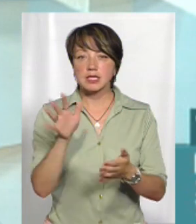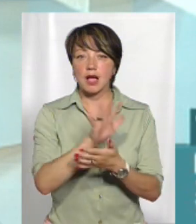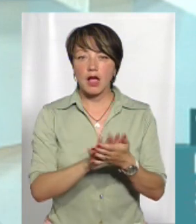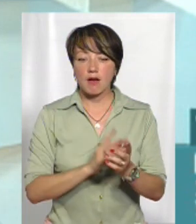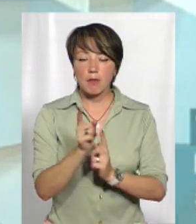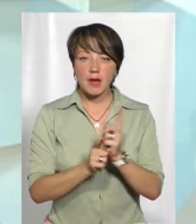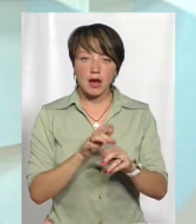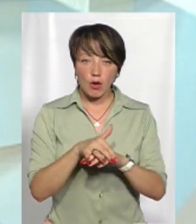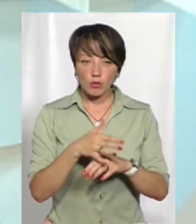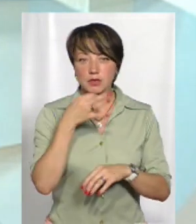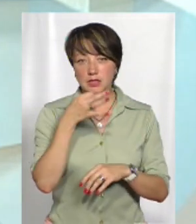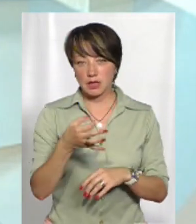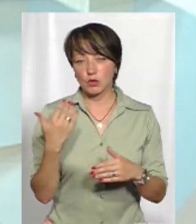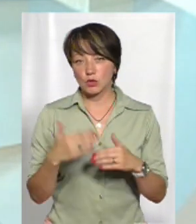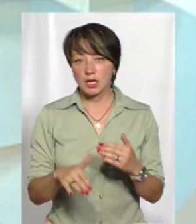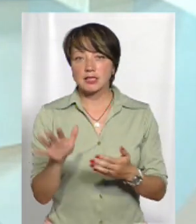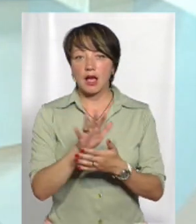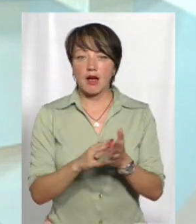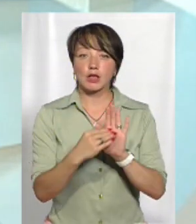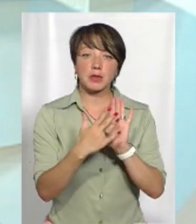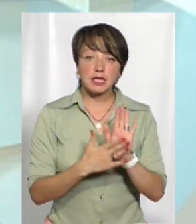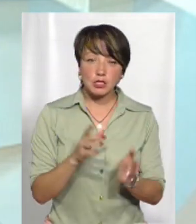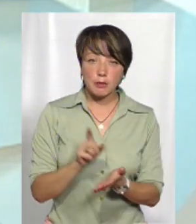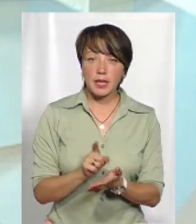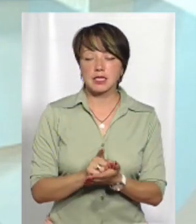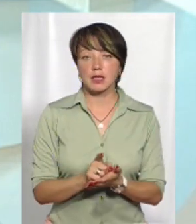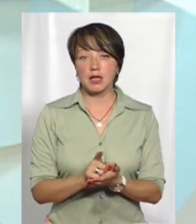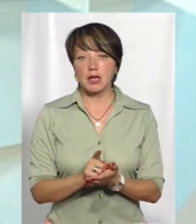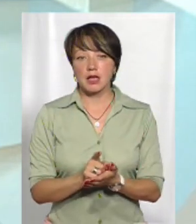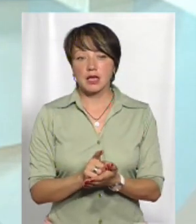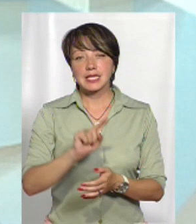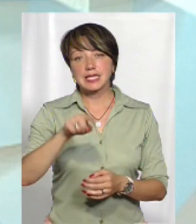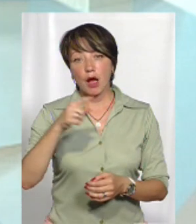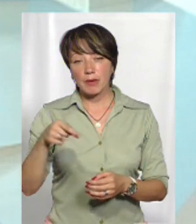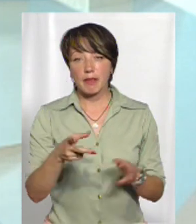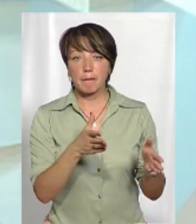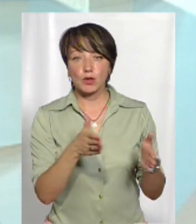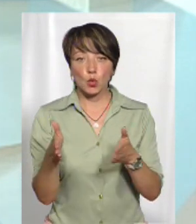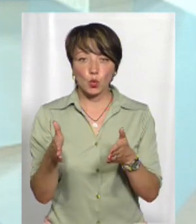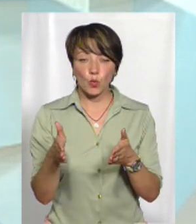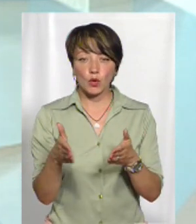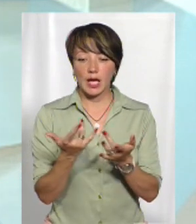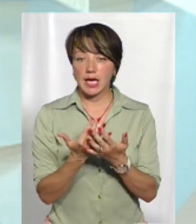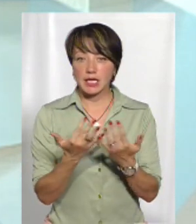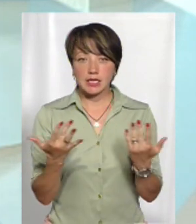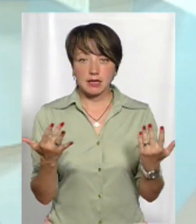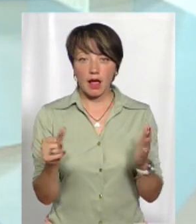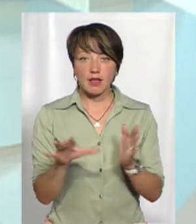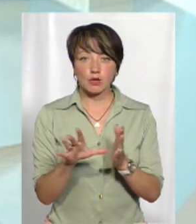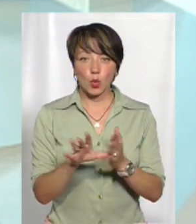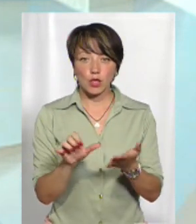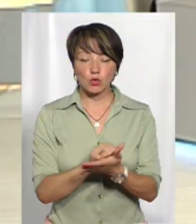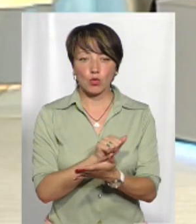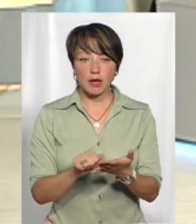заяву на перерахунок, як ми вже з вами говорили, заяву на призначення пенсії, подати запити на підготовку різних